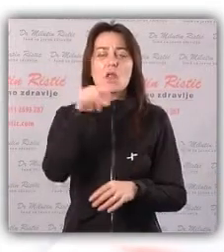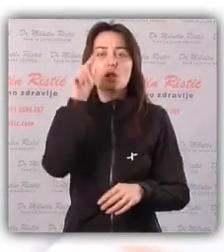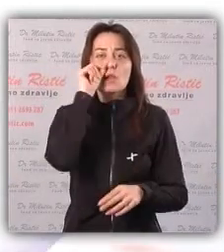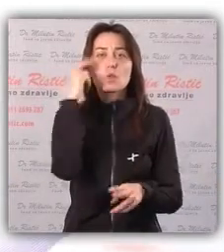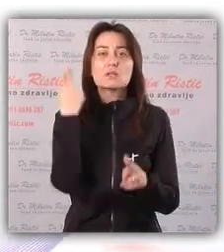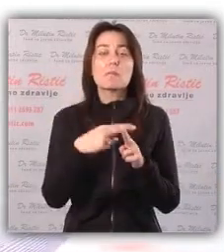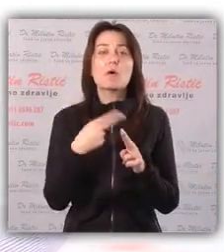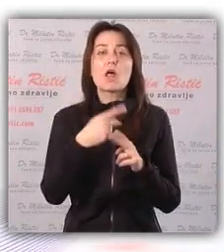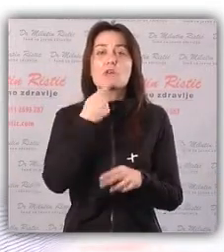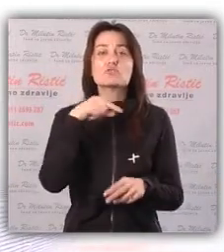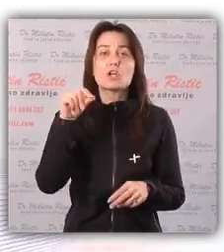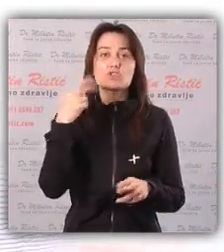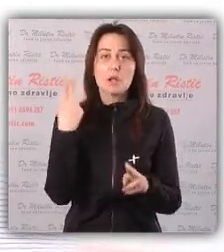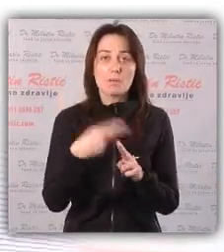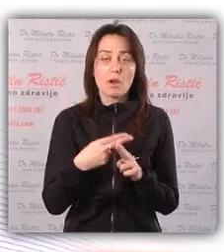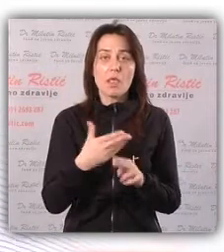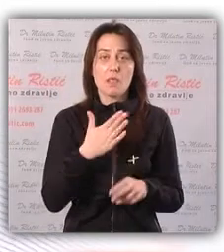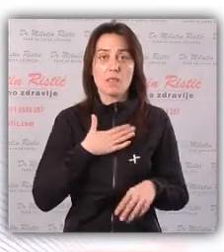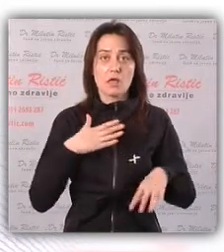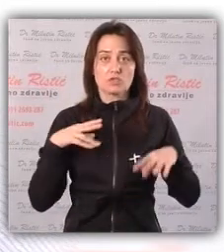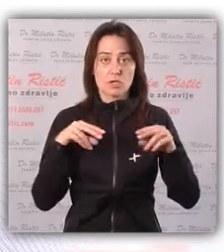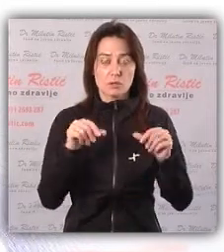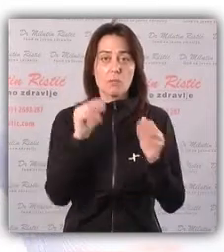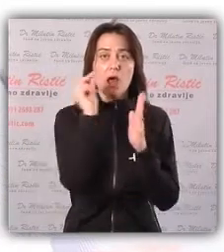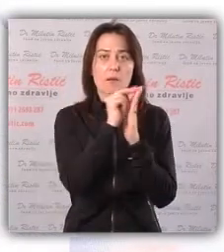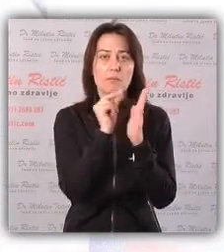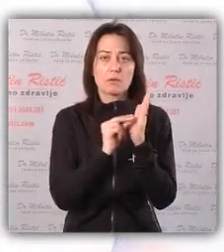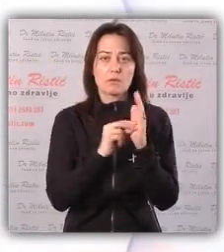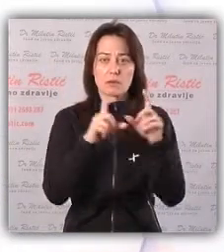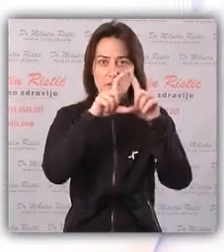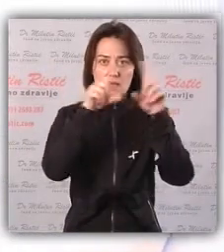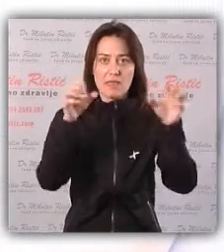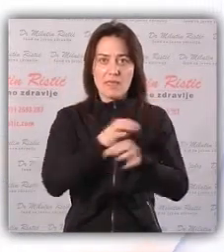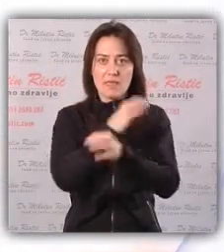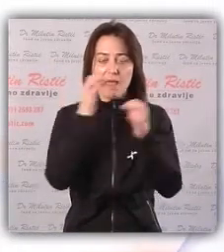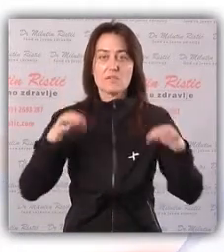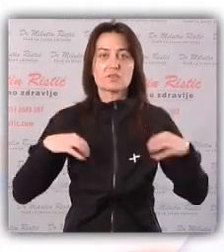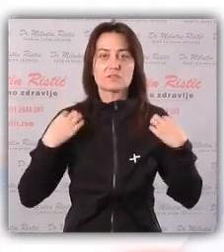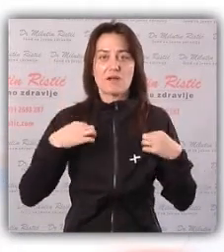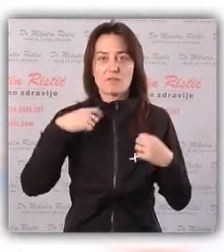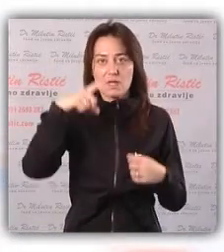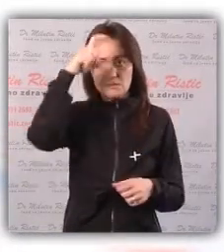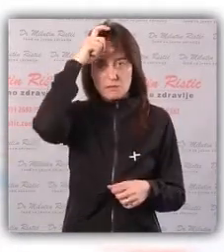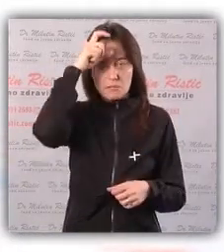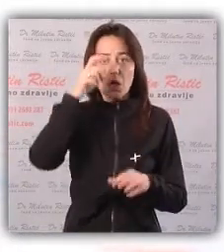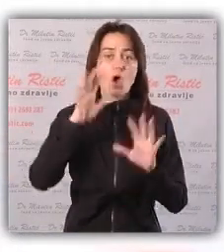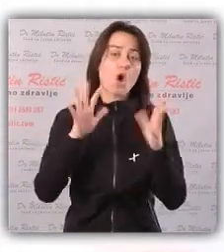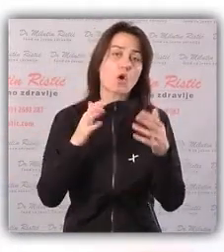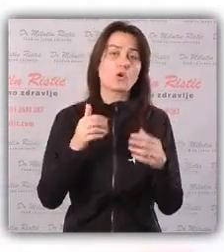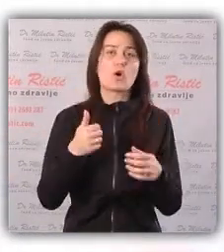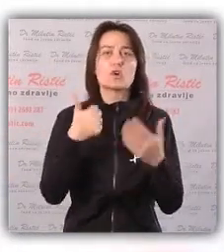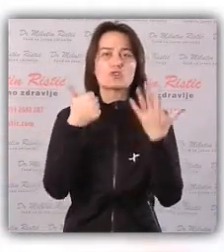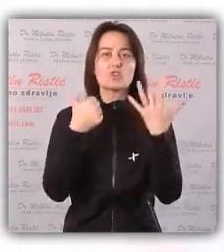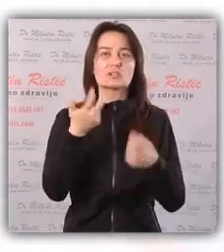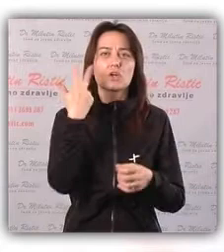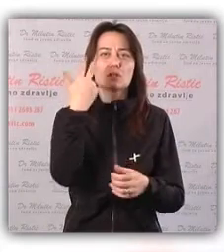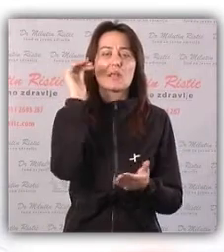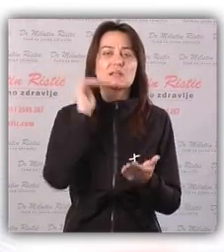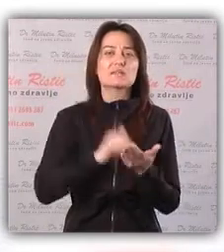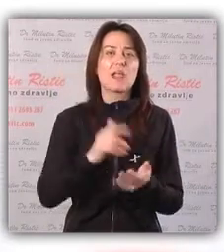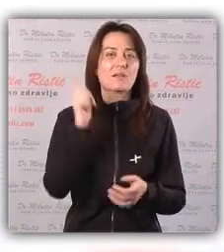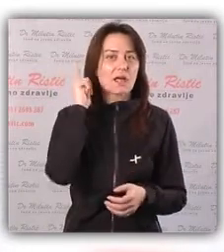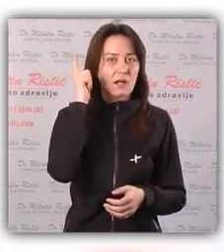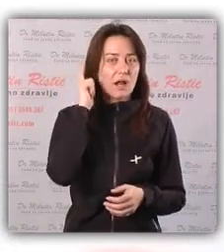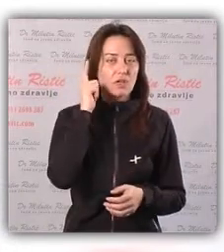preko 280 miliona ljudi boluje od šećerne bolesti, a u našoj zemlji, prema podacima Instituta za javno zdravlje Srbije, negde